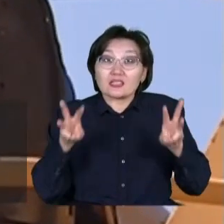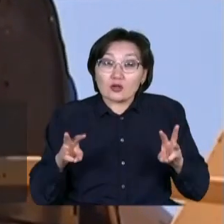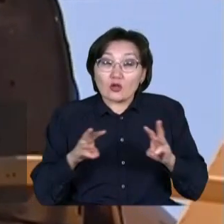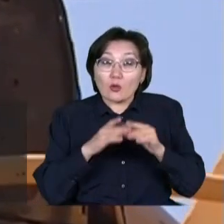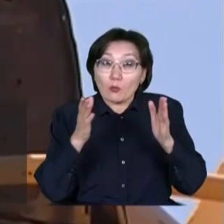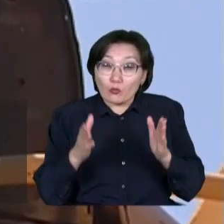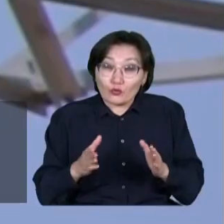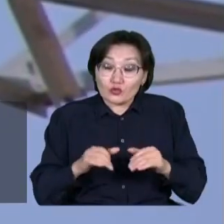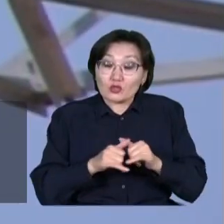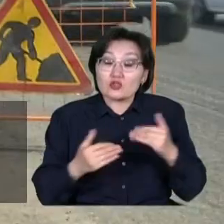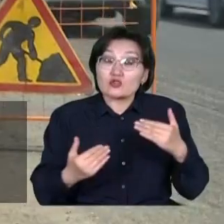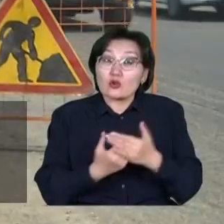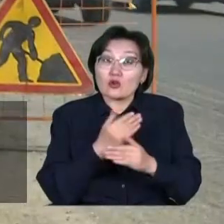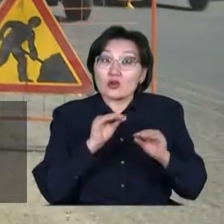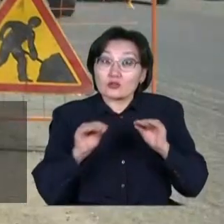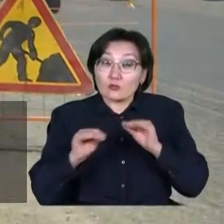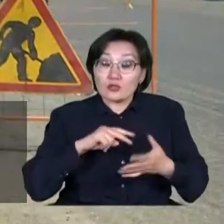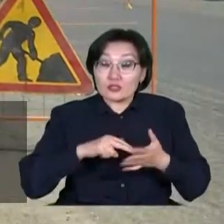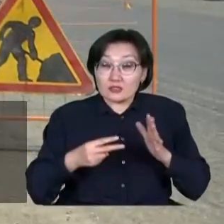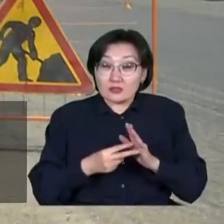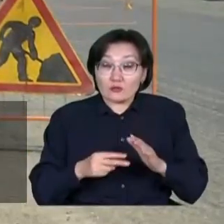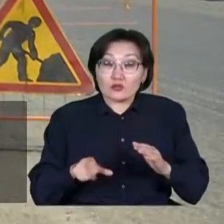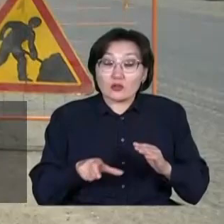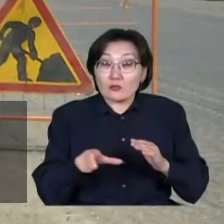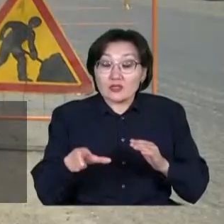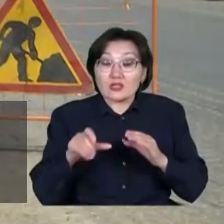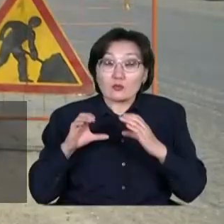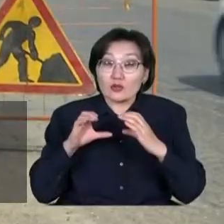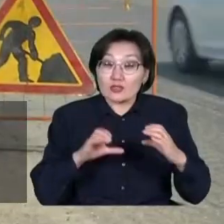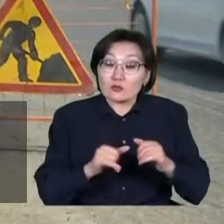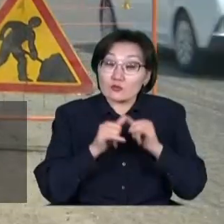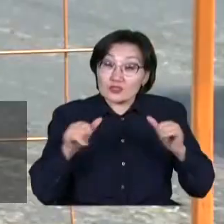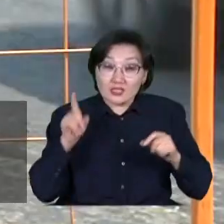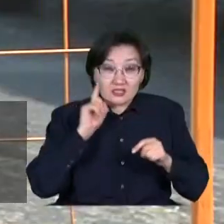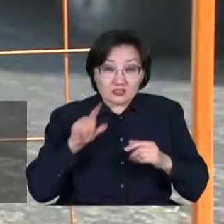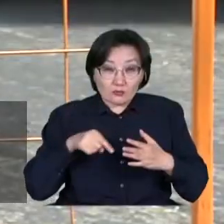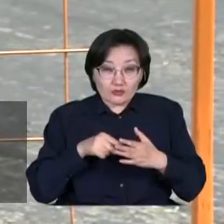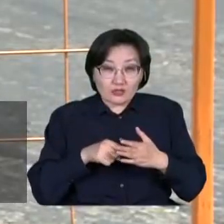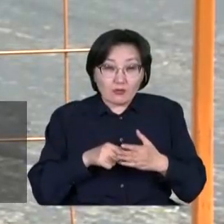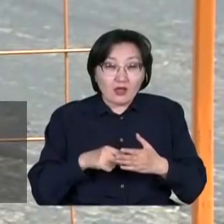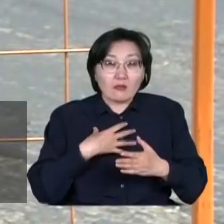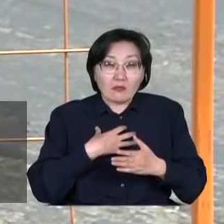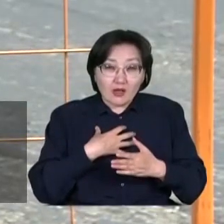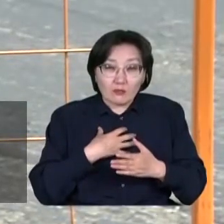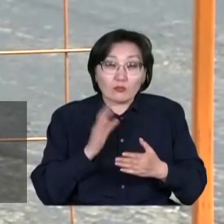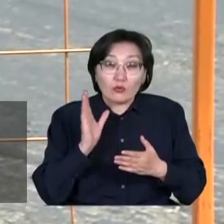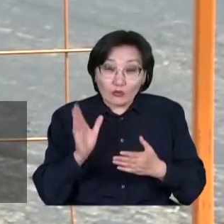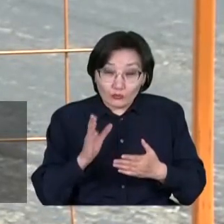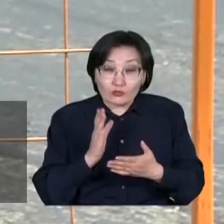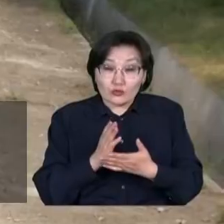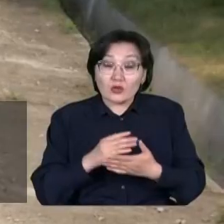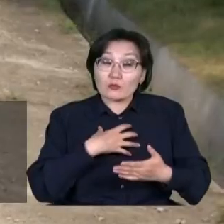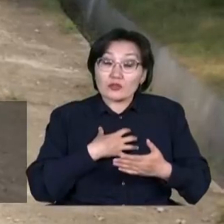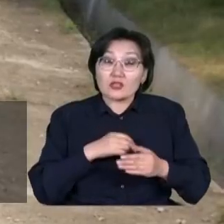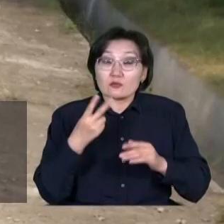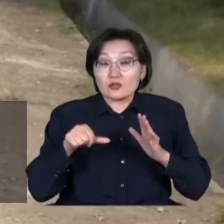жаңғырту жоспарланған. Қала әкімі жол және көлік инфрақұрылымын дамытуда жайлы қала құруда маңызды деді. Былтыр жалпы ұзындығы